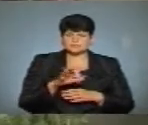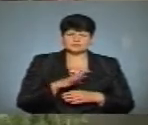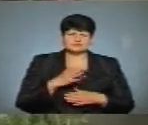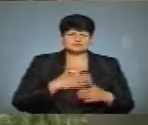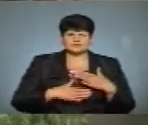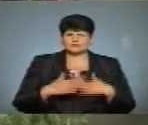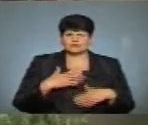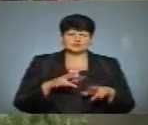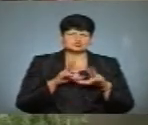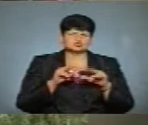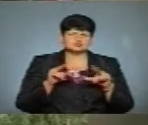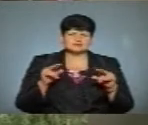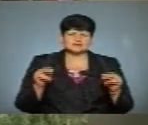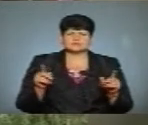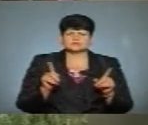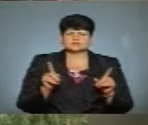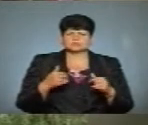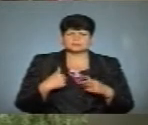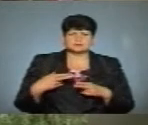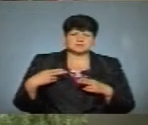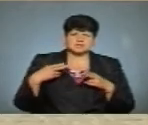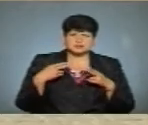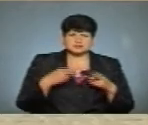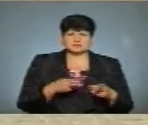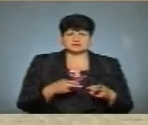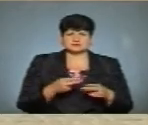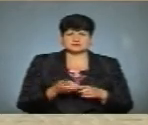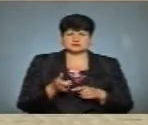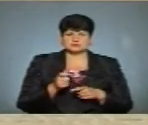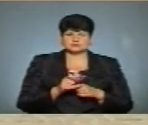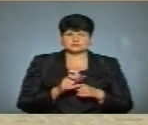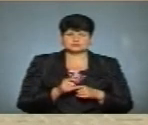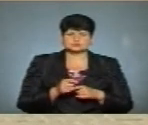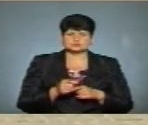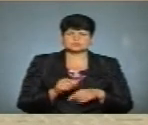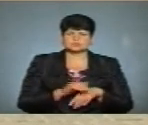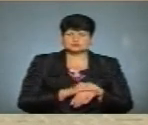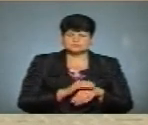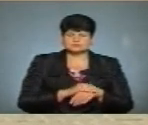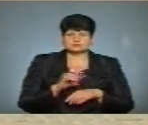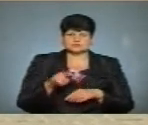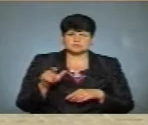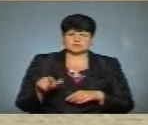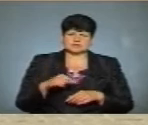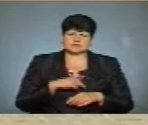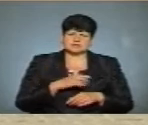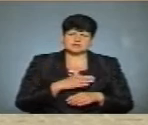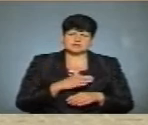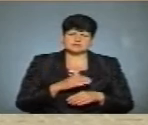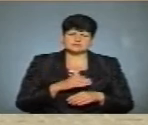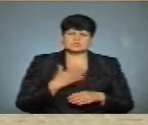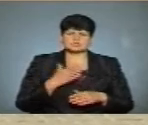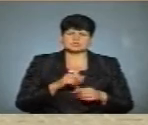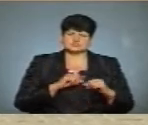задоволений, щасливий, що от ми до нього приїхали. Дуже позитивна людина, насправді, емоційна, добра,